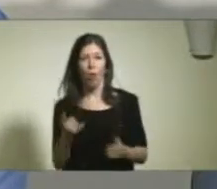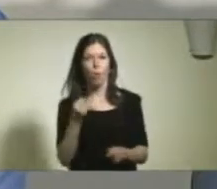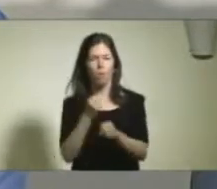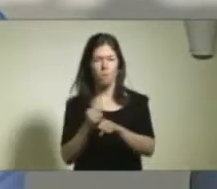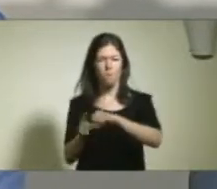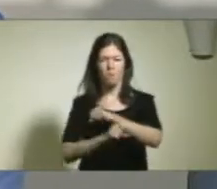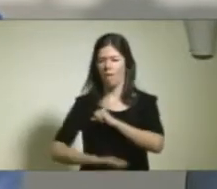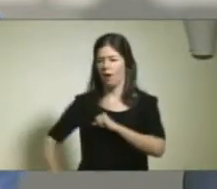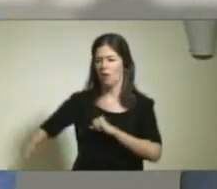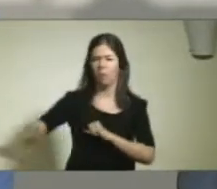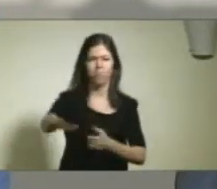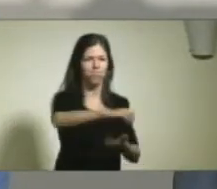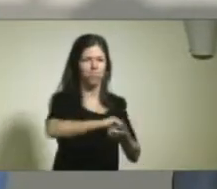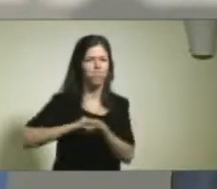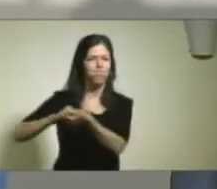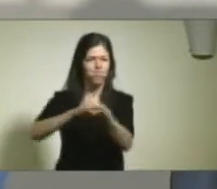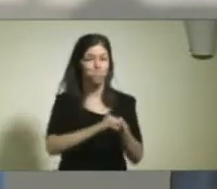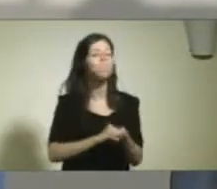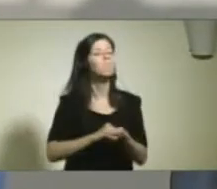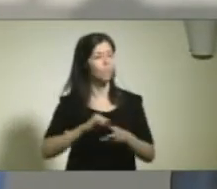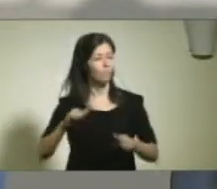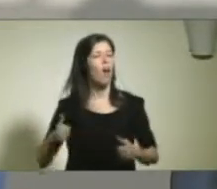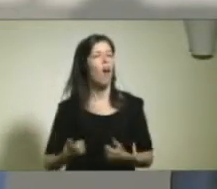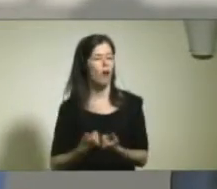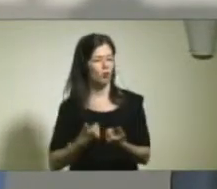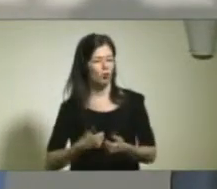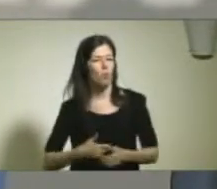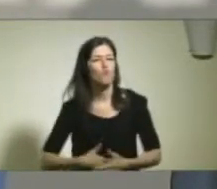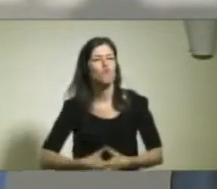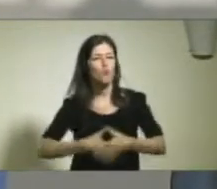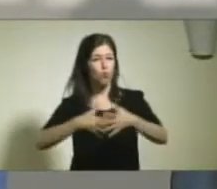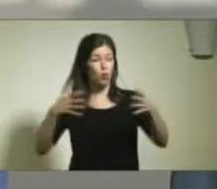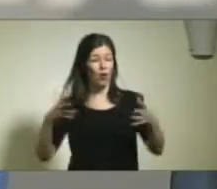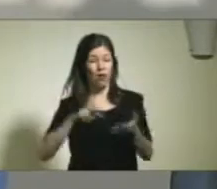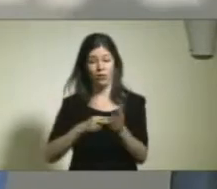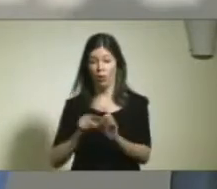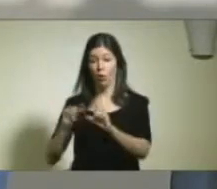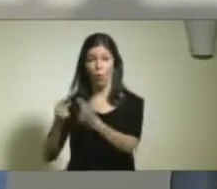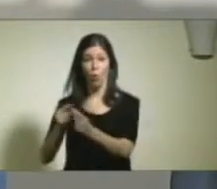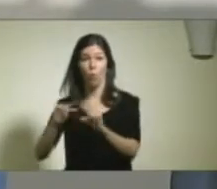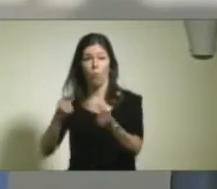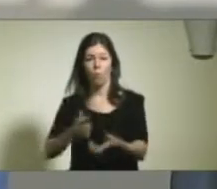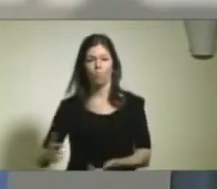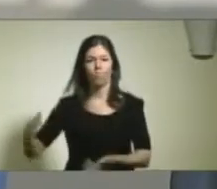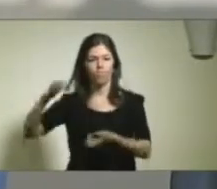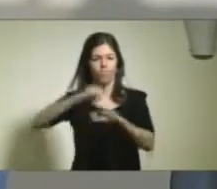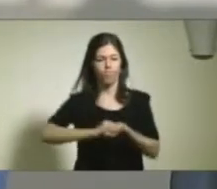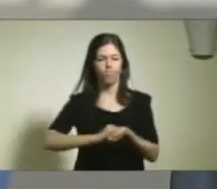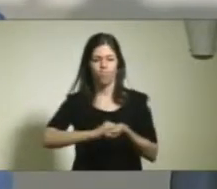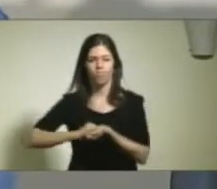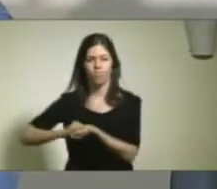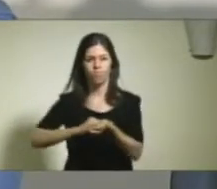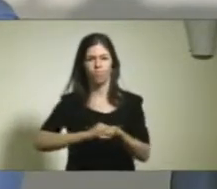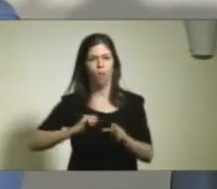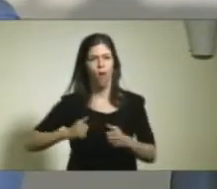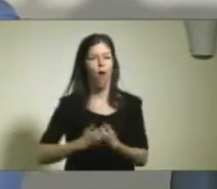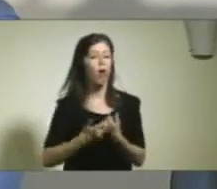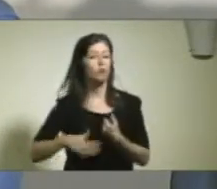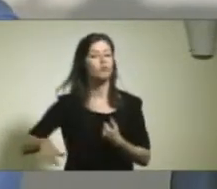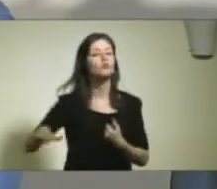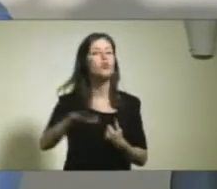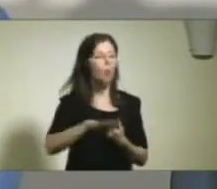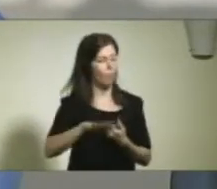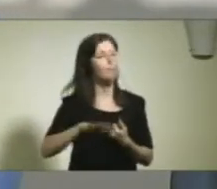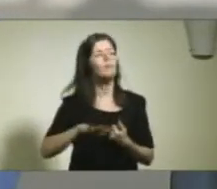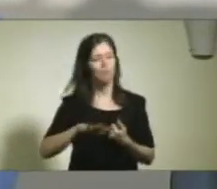pour dire que c'est un enjeu plus grand, plus on peut rallier les groupes autour de cet enjeu, mieux ça augmente